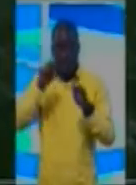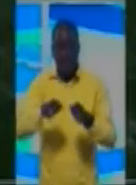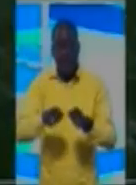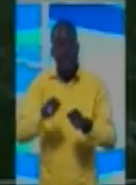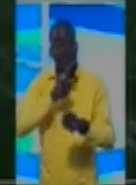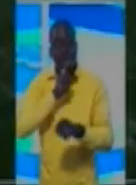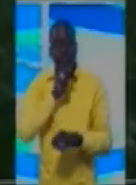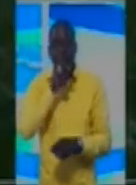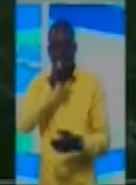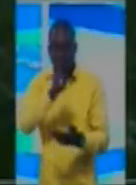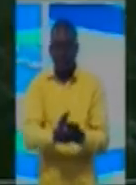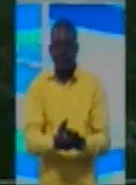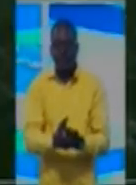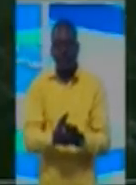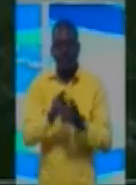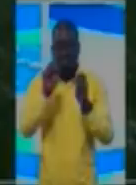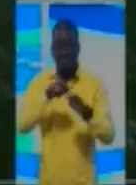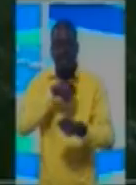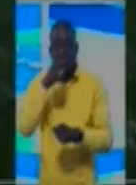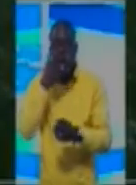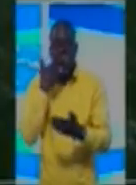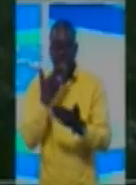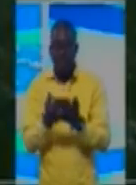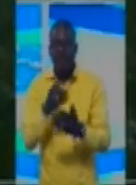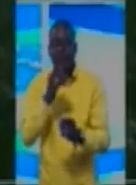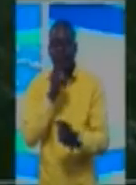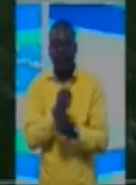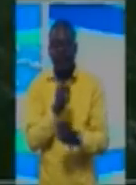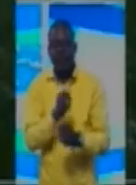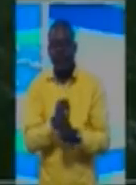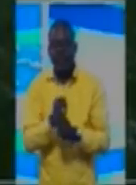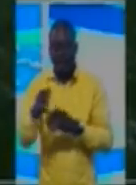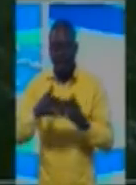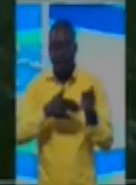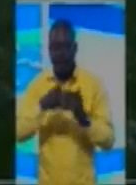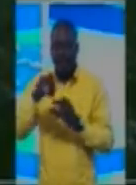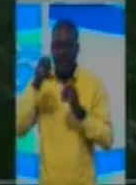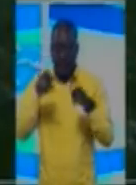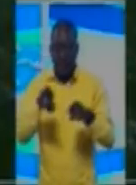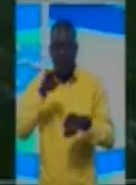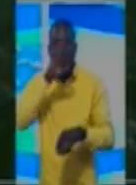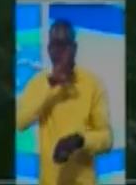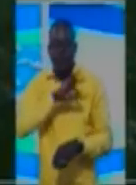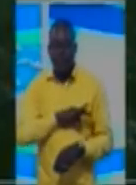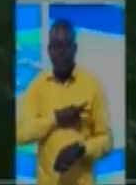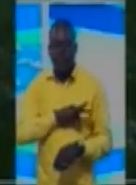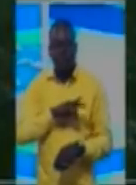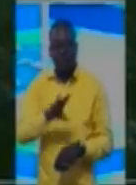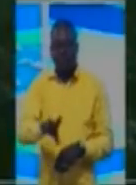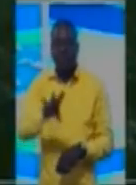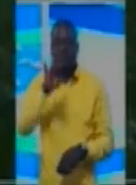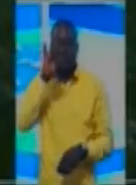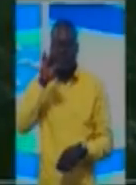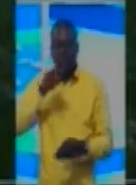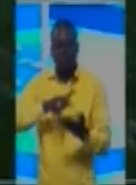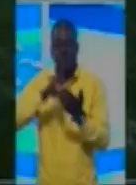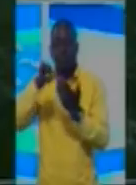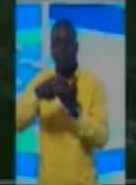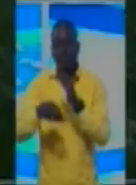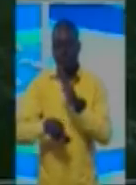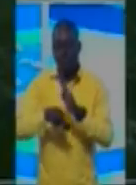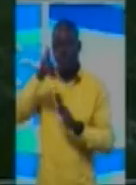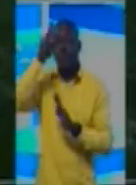pérennes, indispensables à son bon fonctionnement afin de favoriser la réalisation de nos programmes de